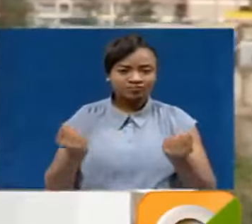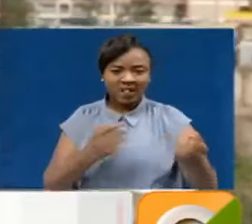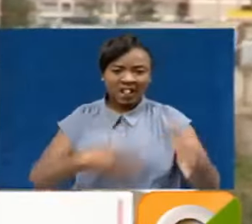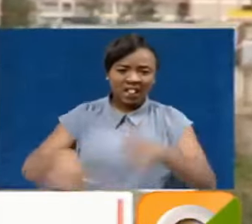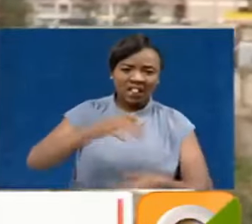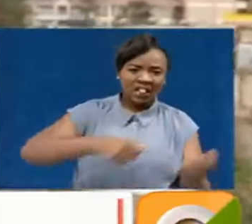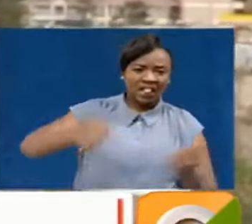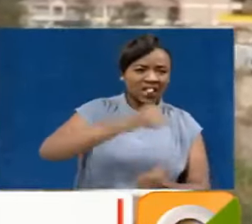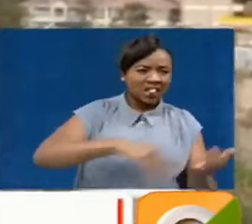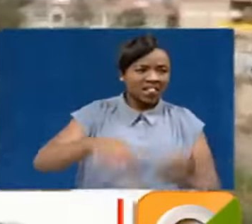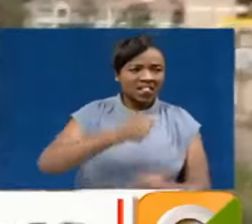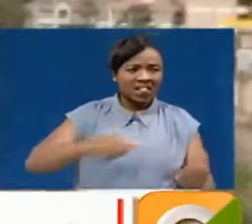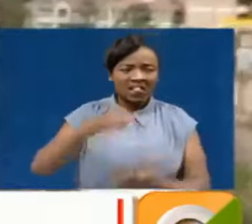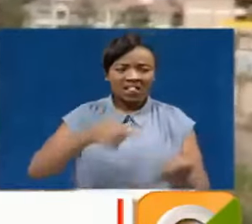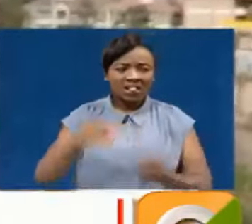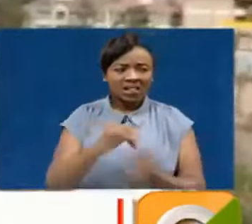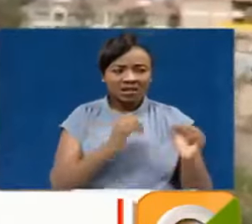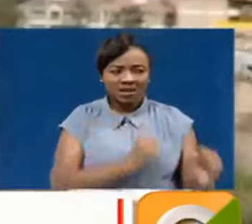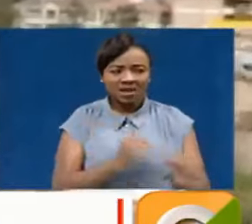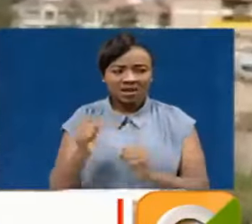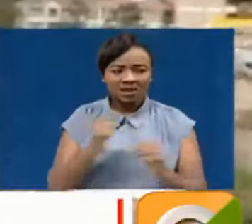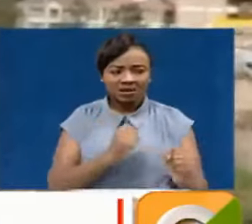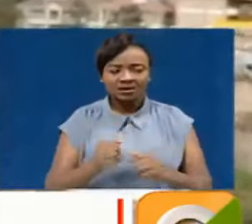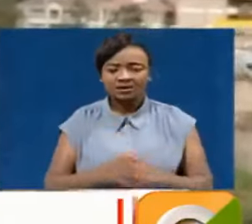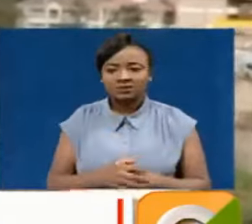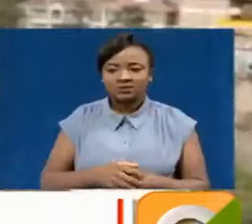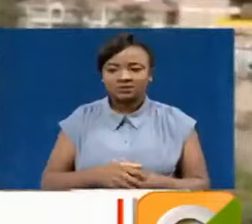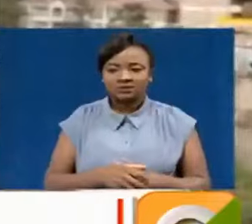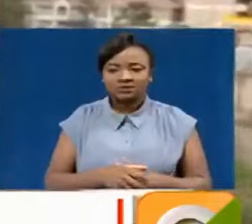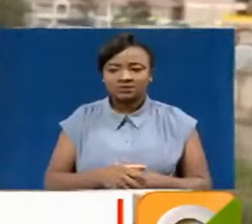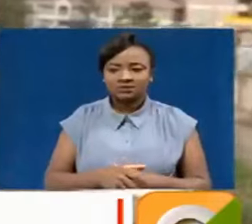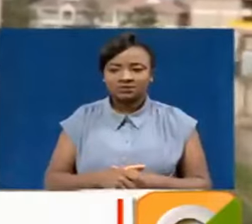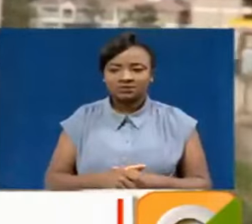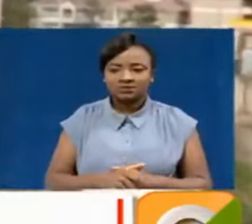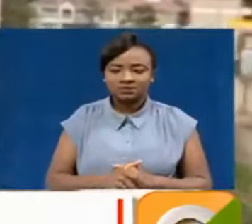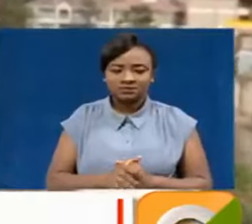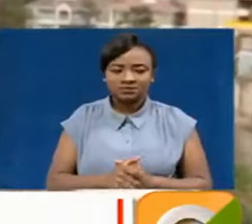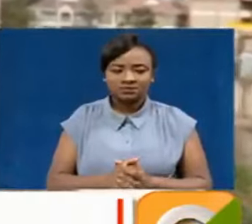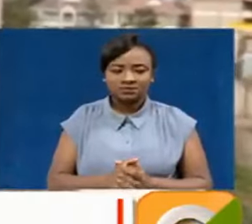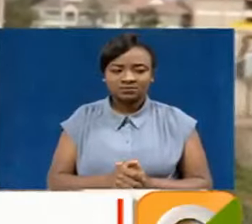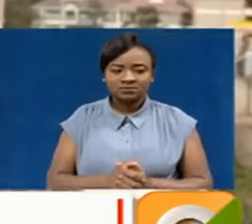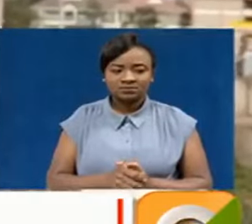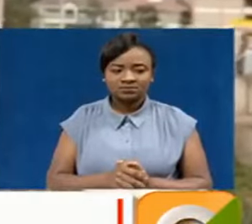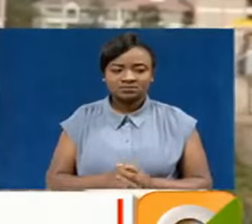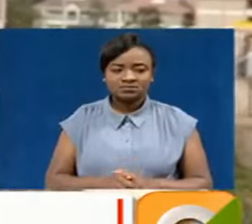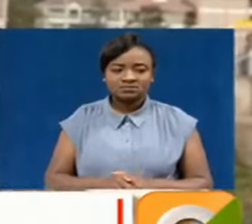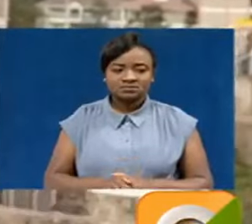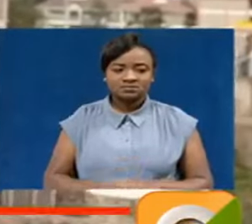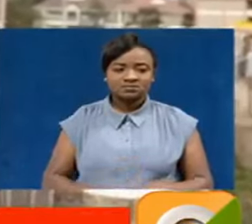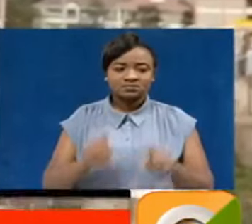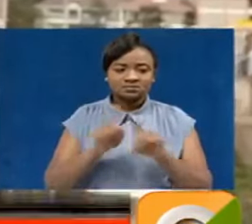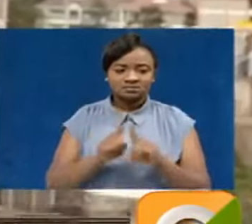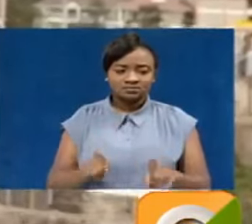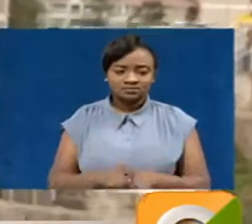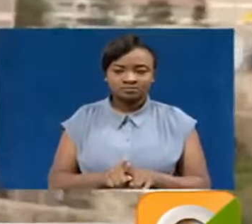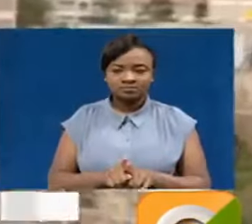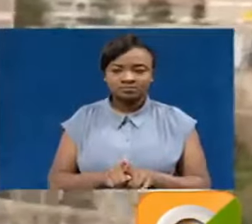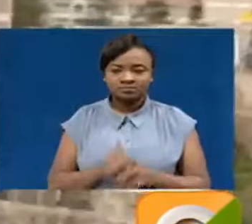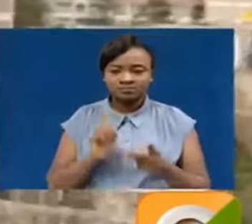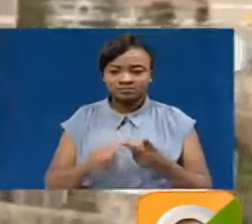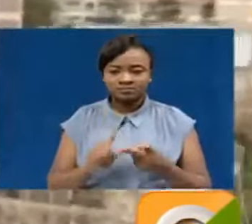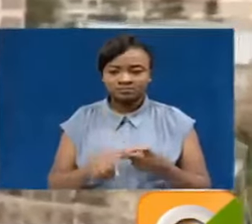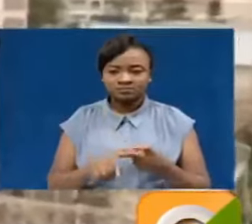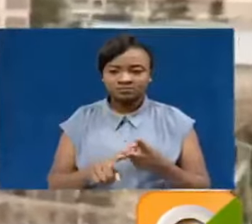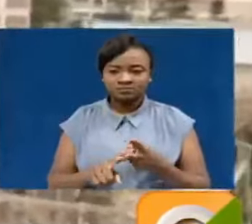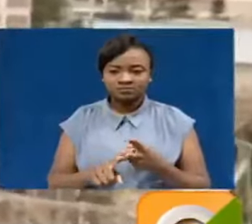was able to control it, so we went back to the truck. And then the matatu, the 10-seater